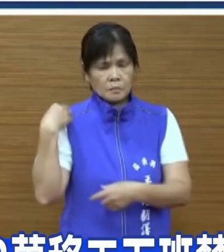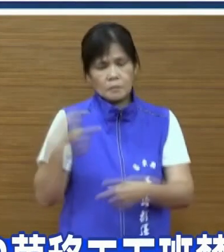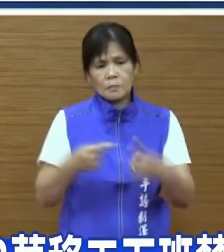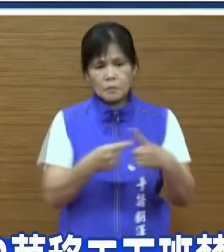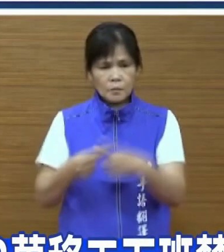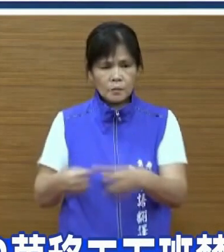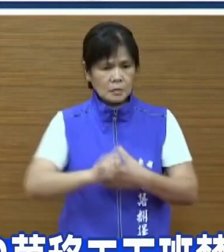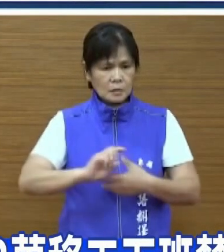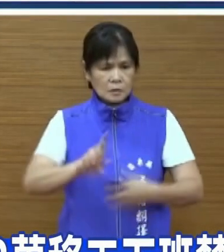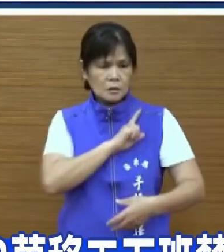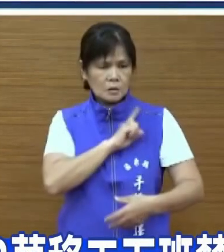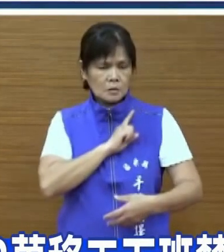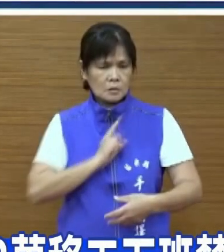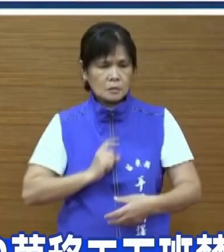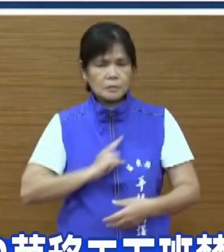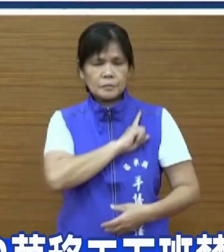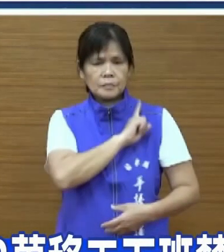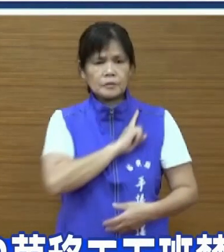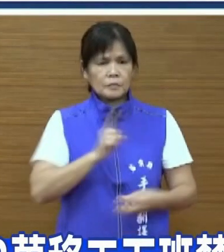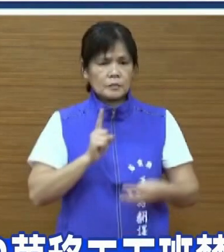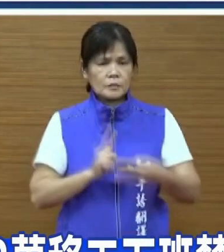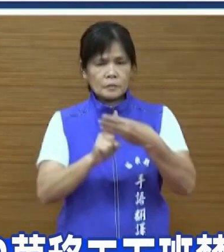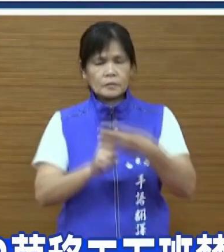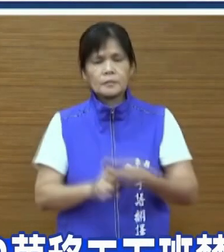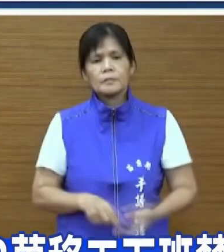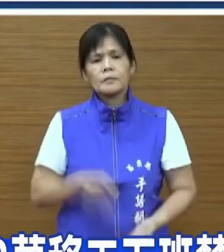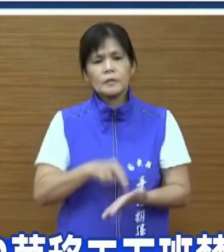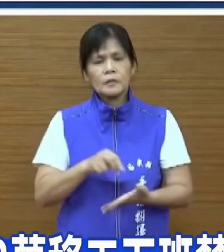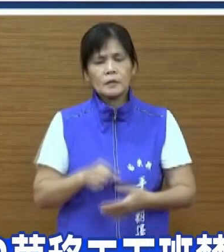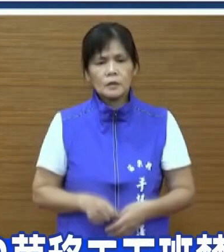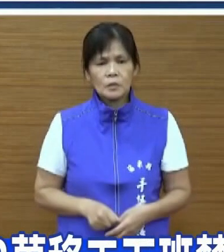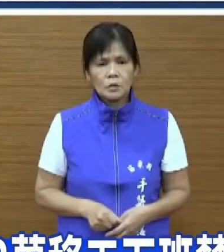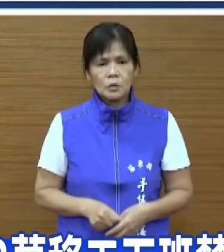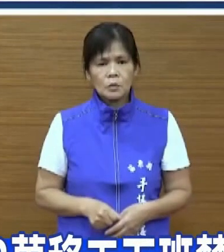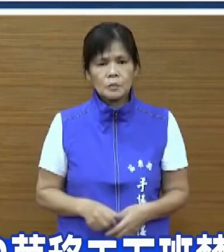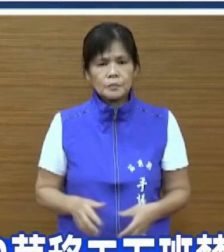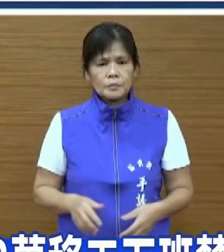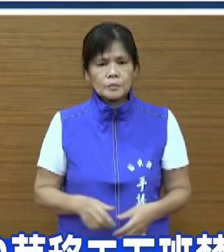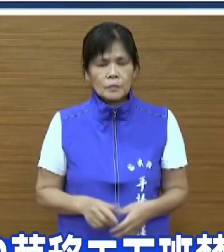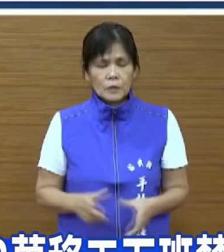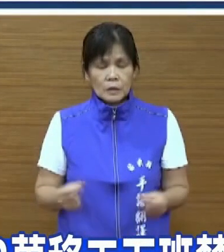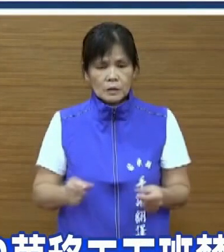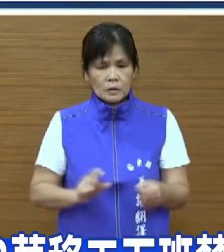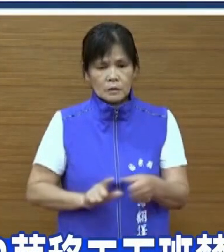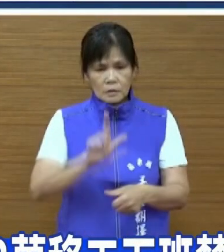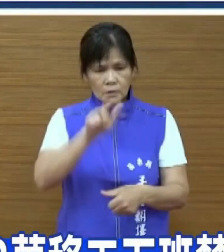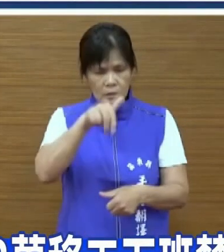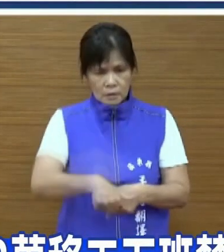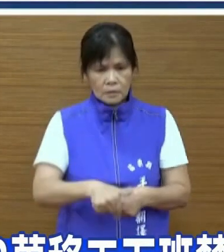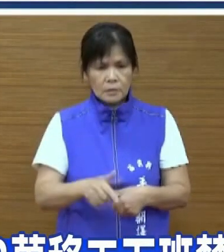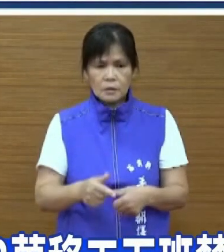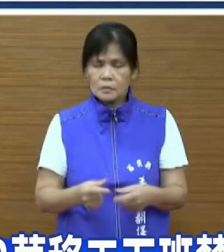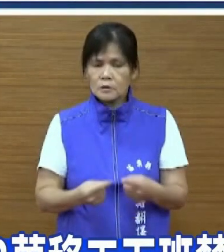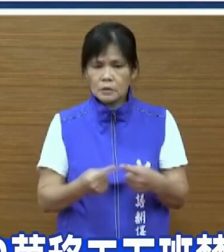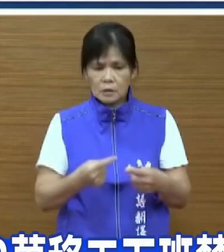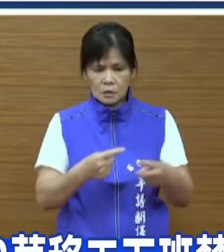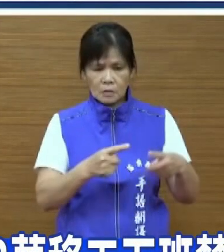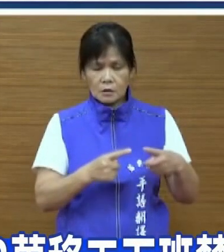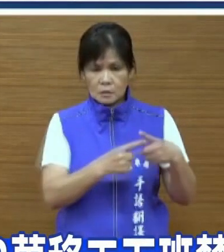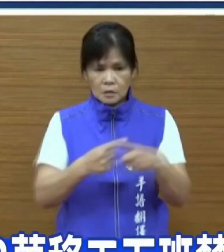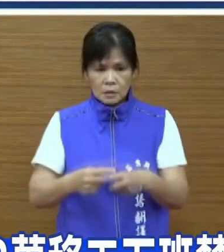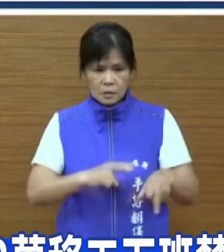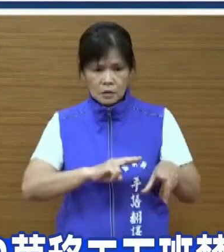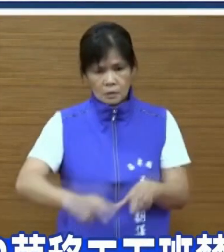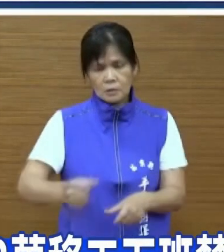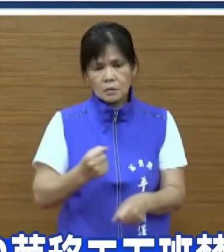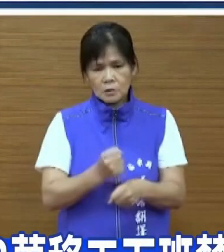一负责采买。第二个，上下班统一是由事业单位或中介公司负责接送，